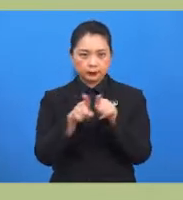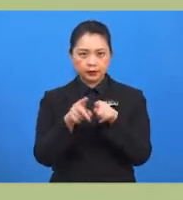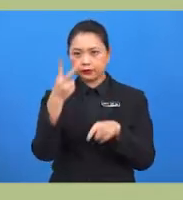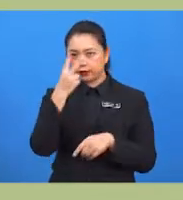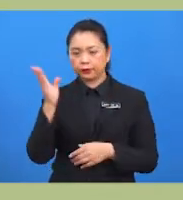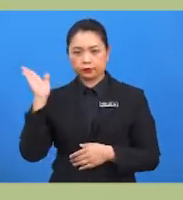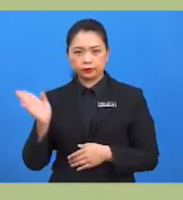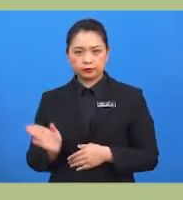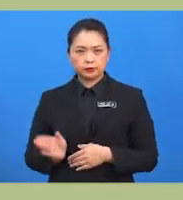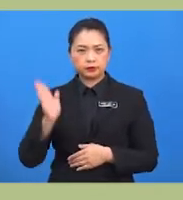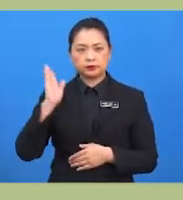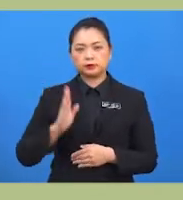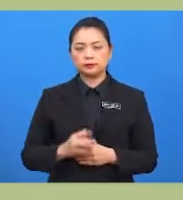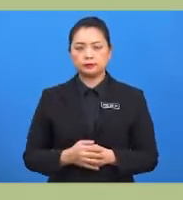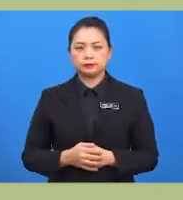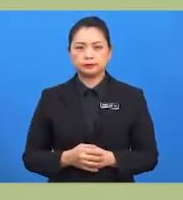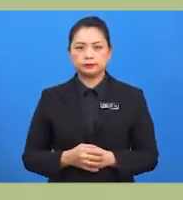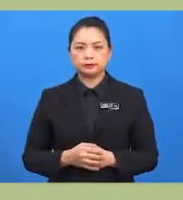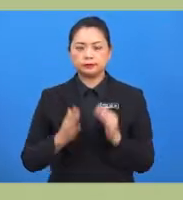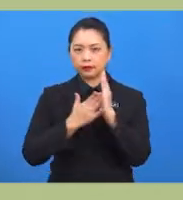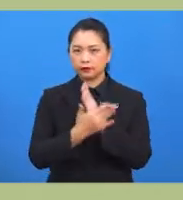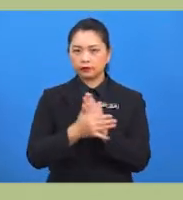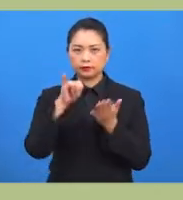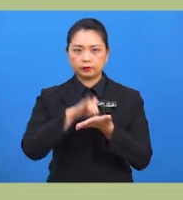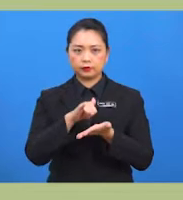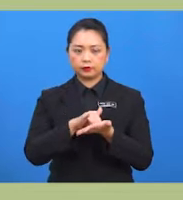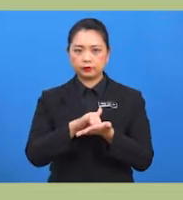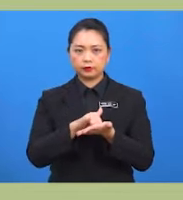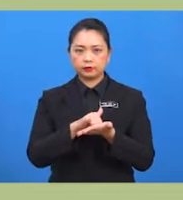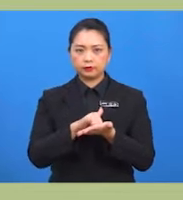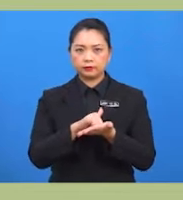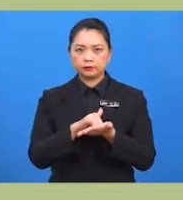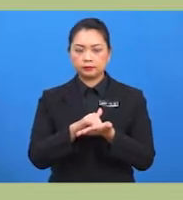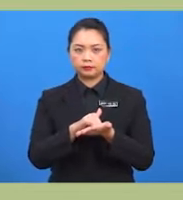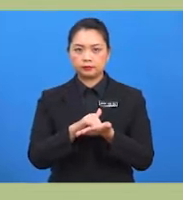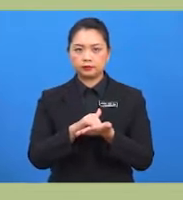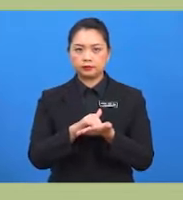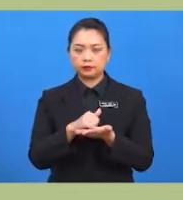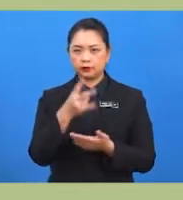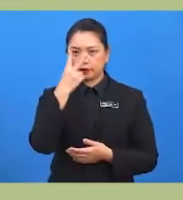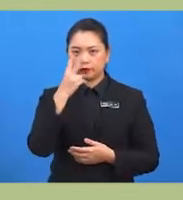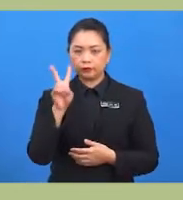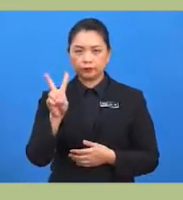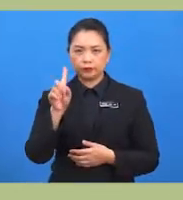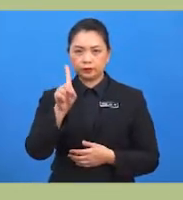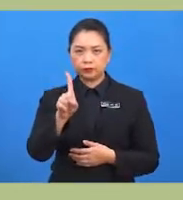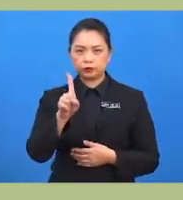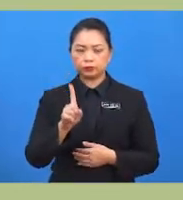m2 di Doel Hai oli itu bisa to =